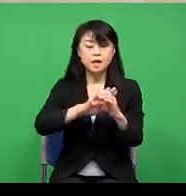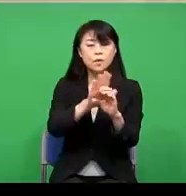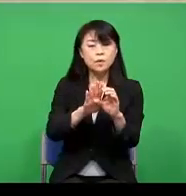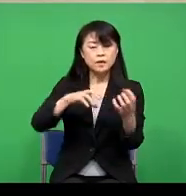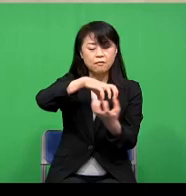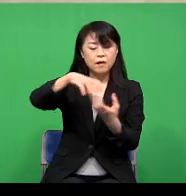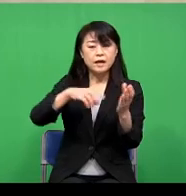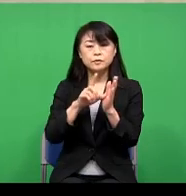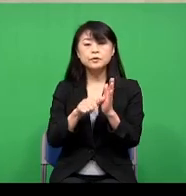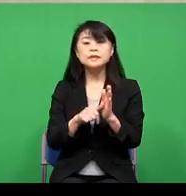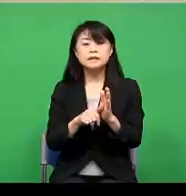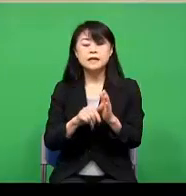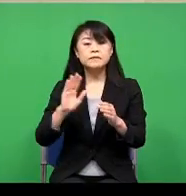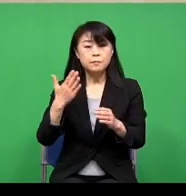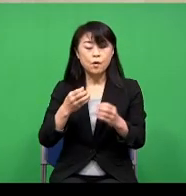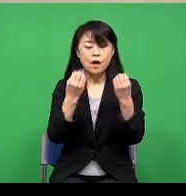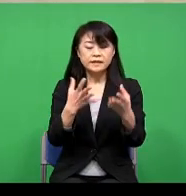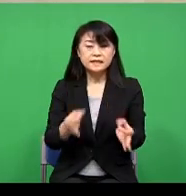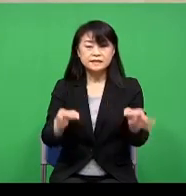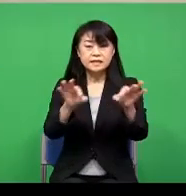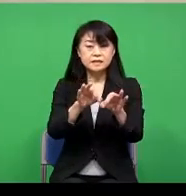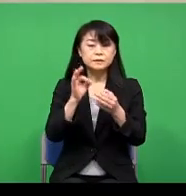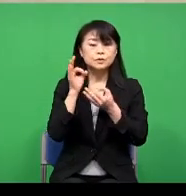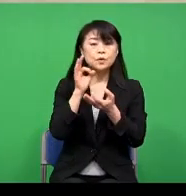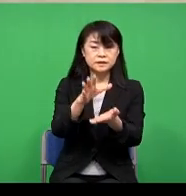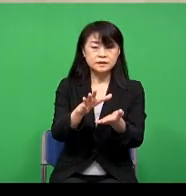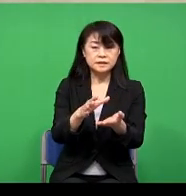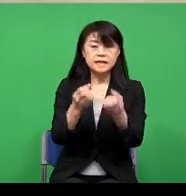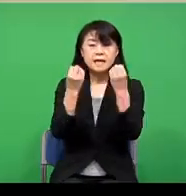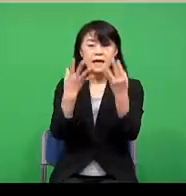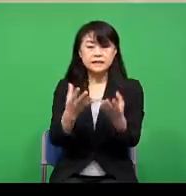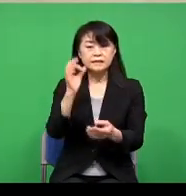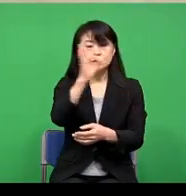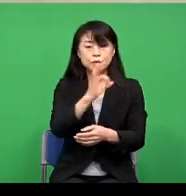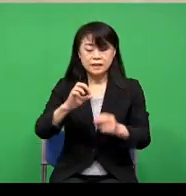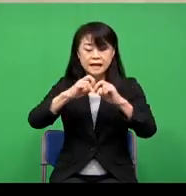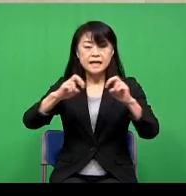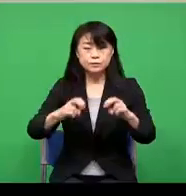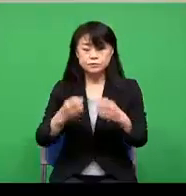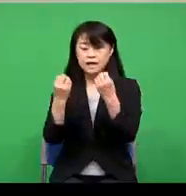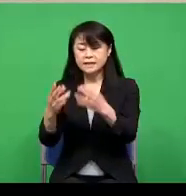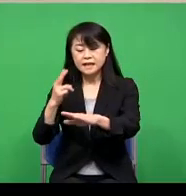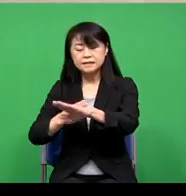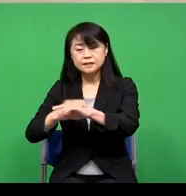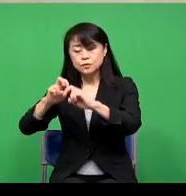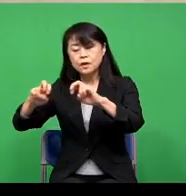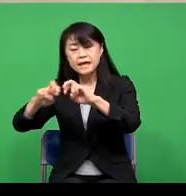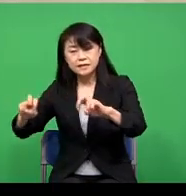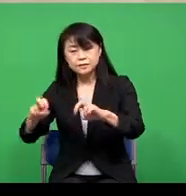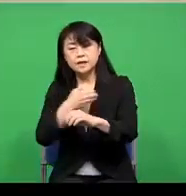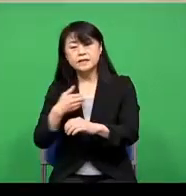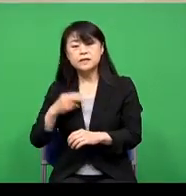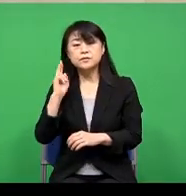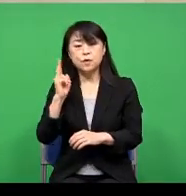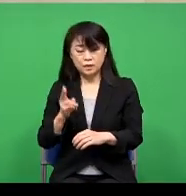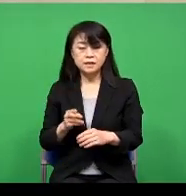今ほど申し上げた実質無利子無担保なんかの資金需要が旺盛ですから、もちろん新たな設備投資ということもあるとは思い